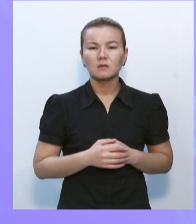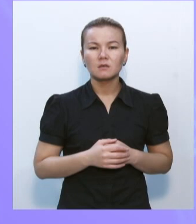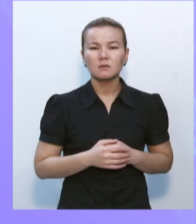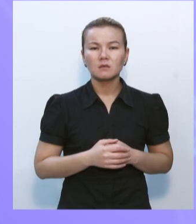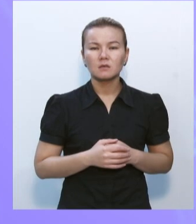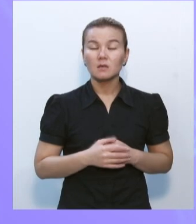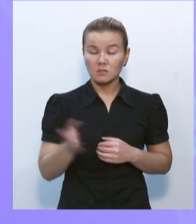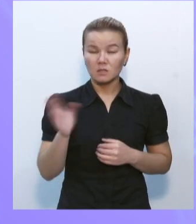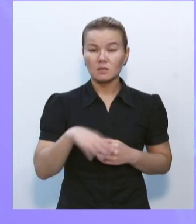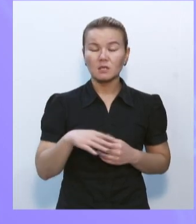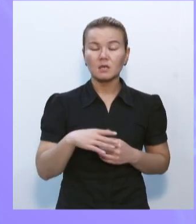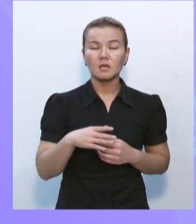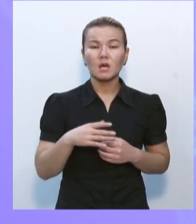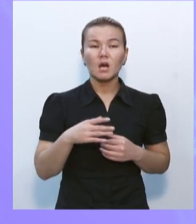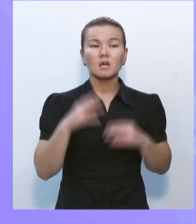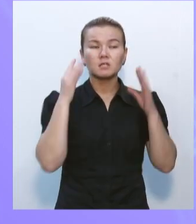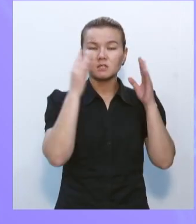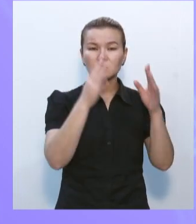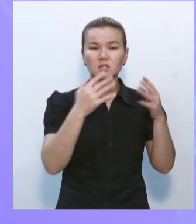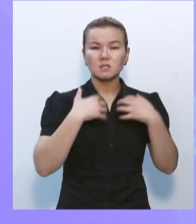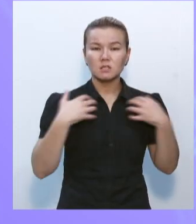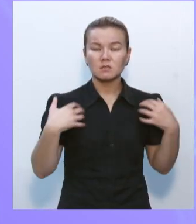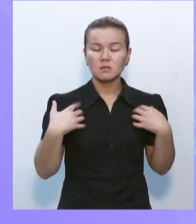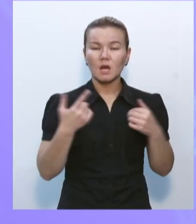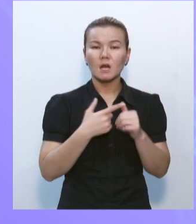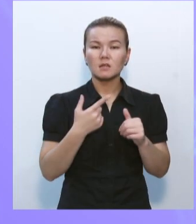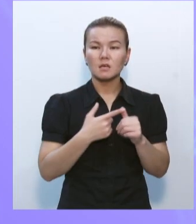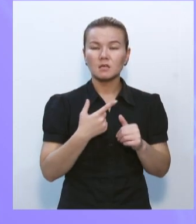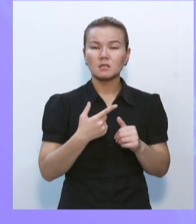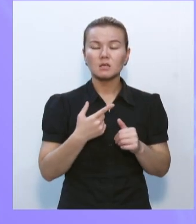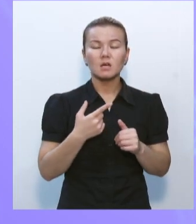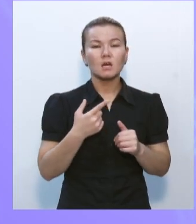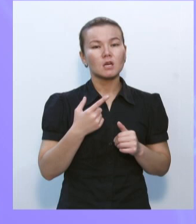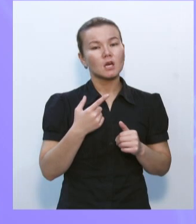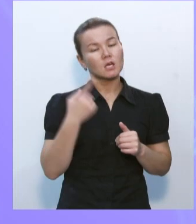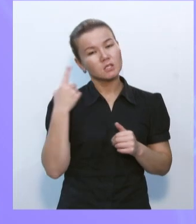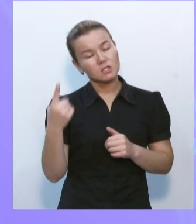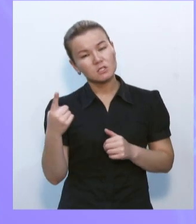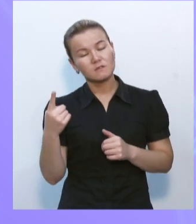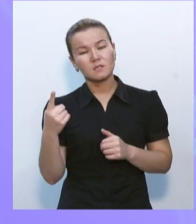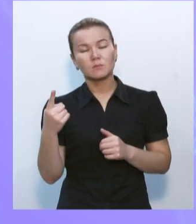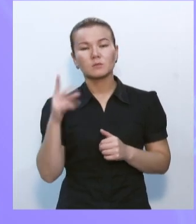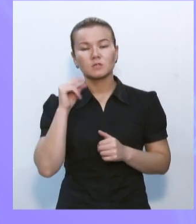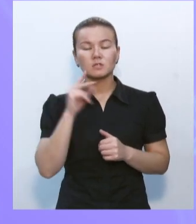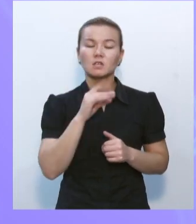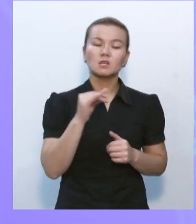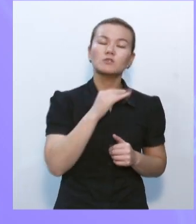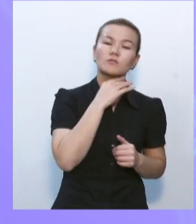Келгиле жапайы жаныбарлардын аттарын жекелик жана көптүк түрдө атайлы.